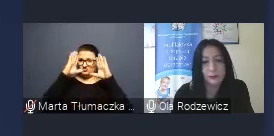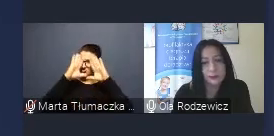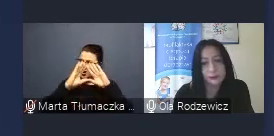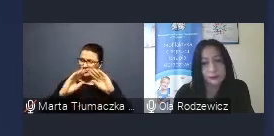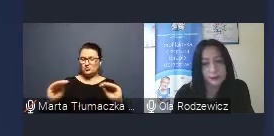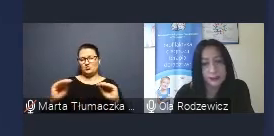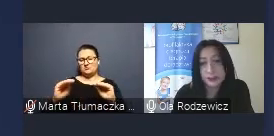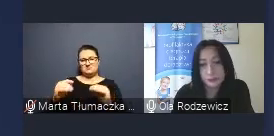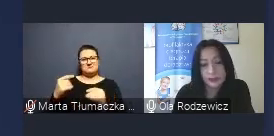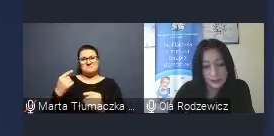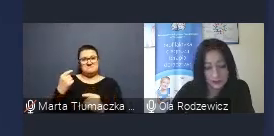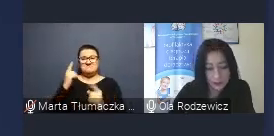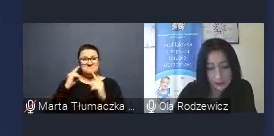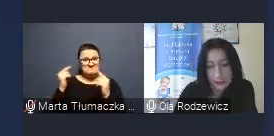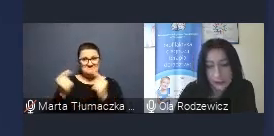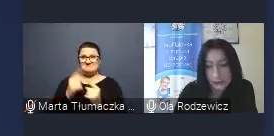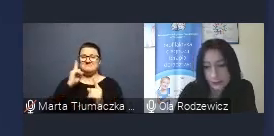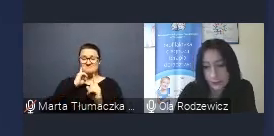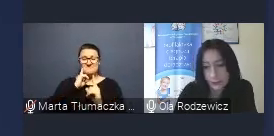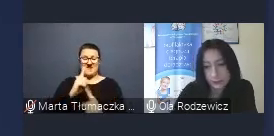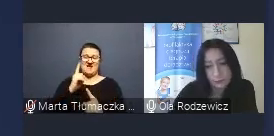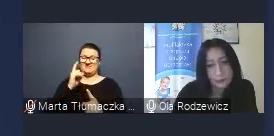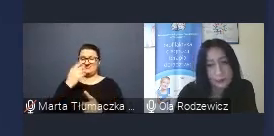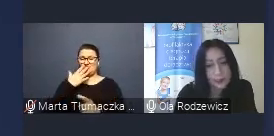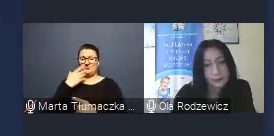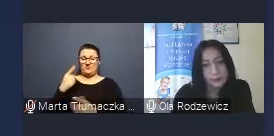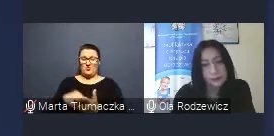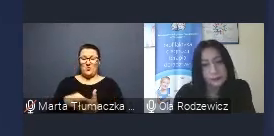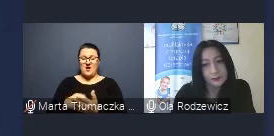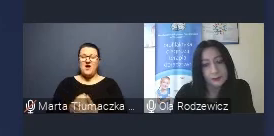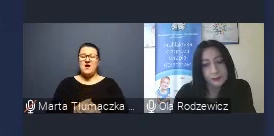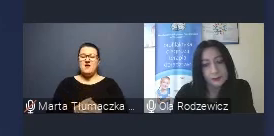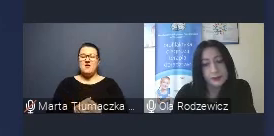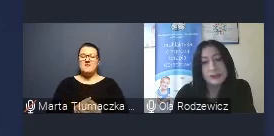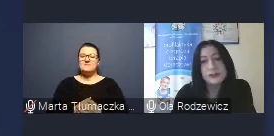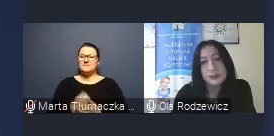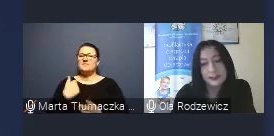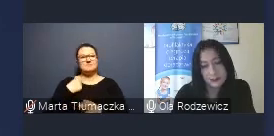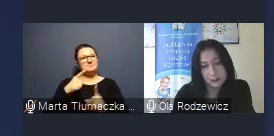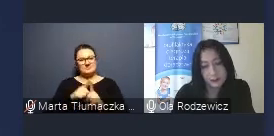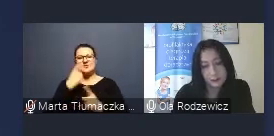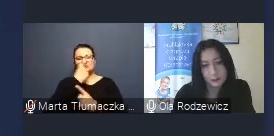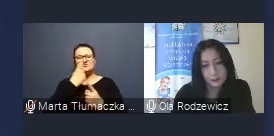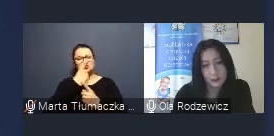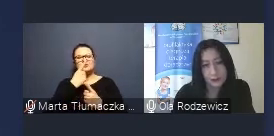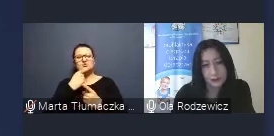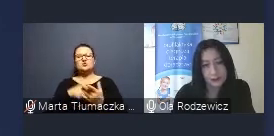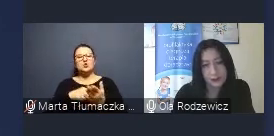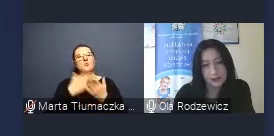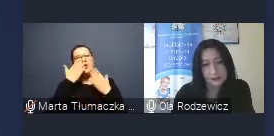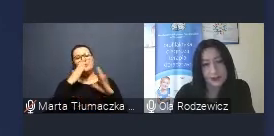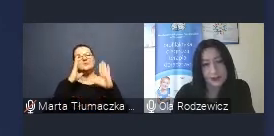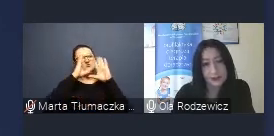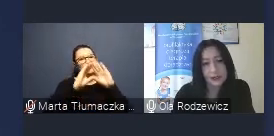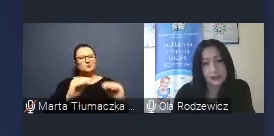słowa, bo ja też tak uważam, że po prostu to jest też wyraz naszego szacunku dla tego